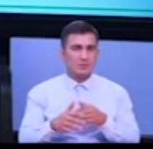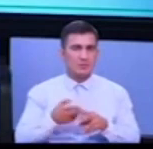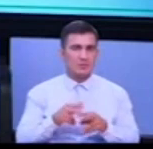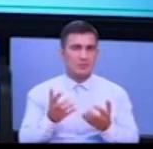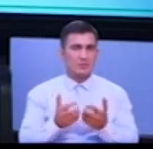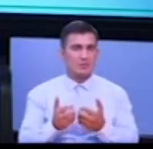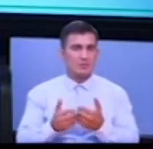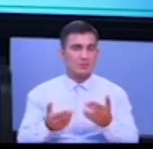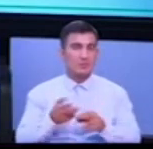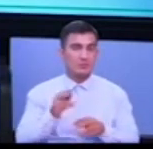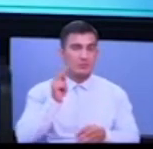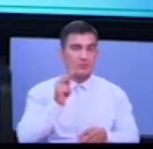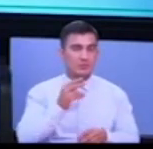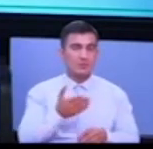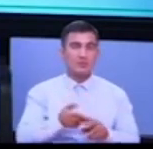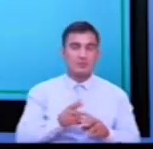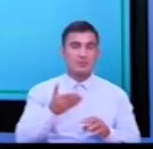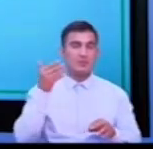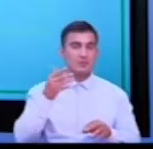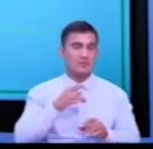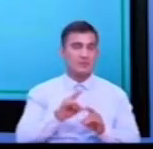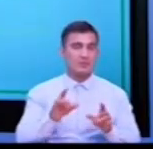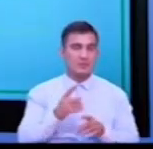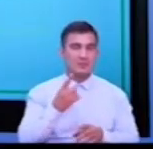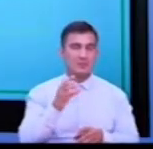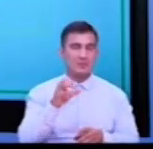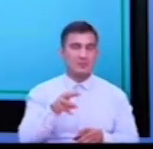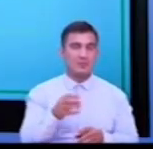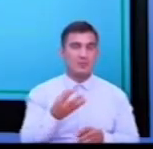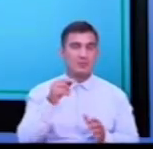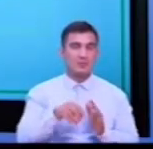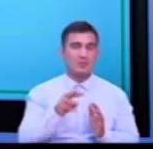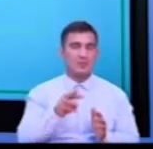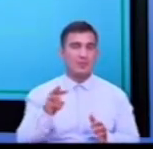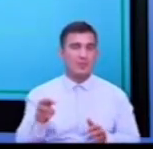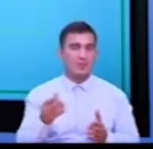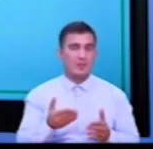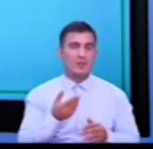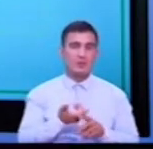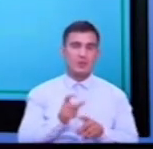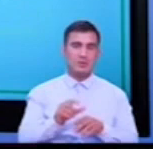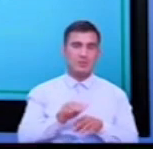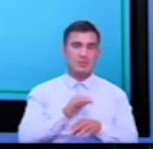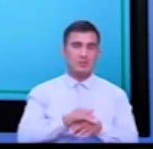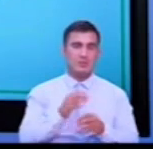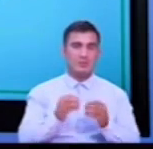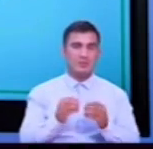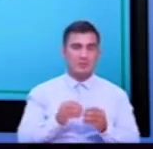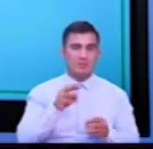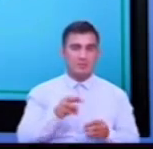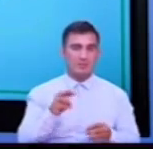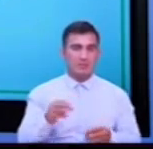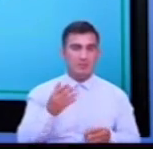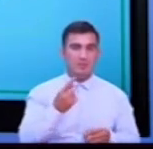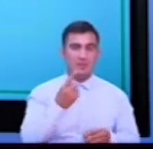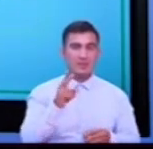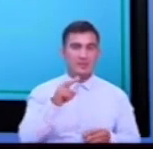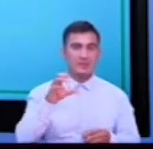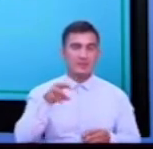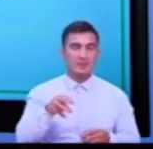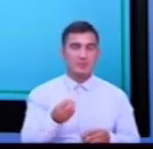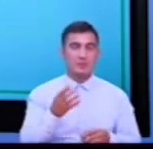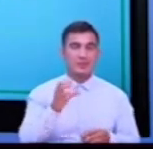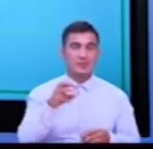Avvalgi darsda siz bilan ularni o'rgangan edik. 1 santimetr necha millimetr? Barakalla, 10 millimetr. 1 desimetr